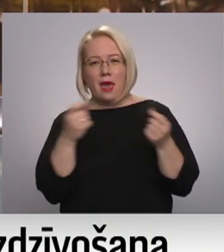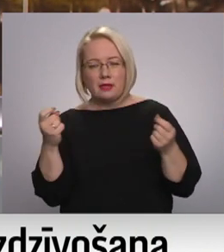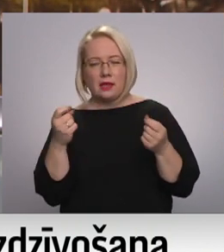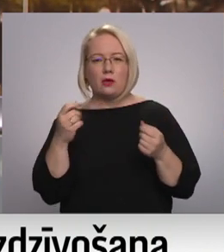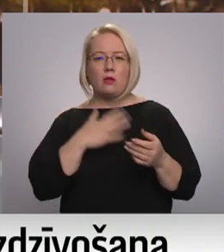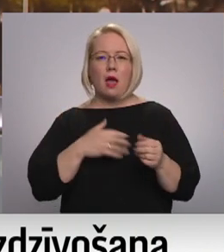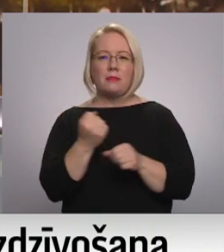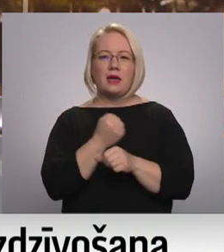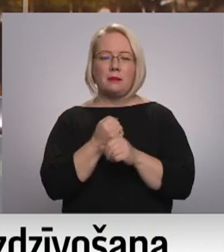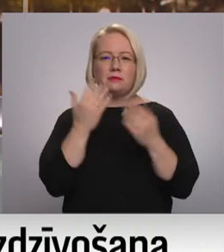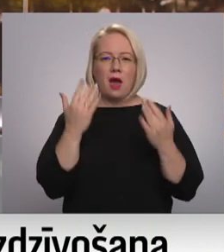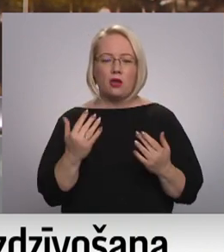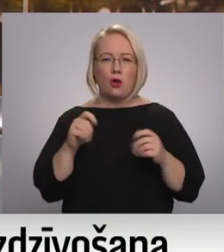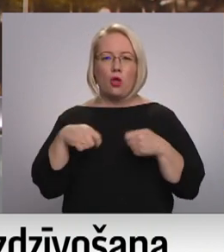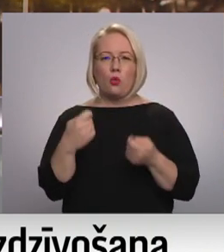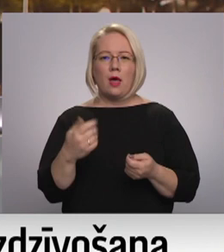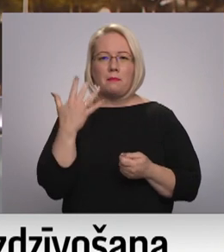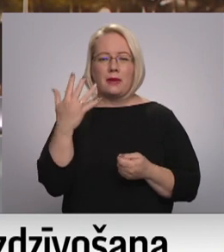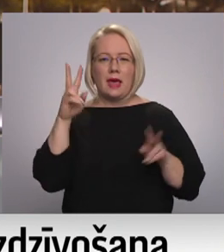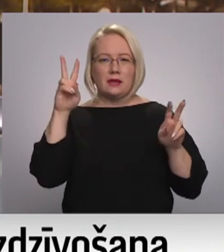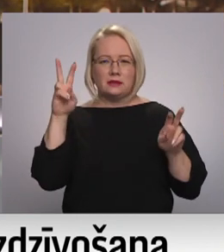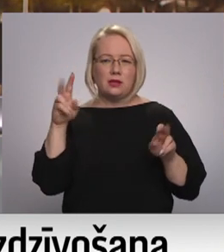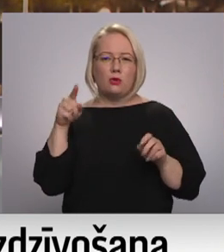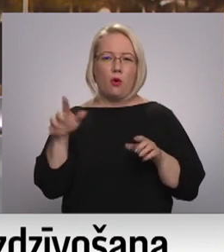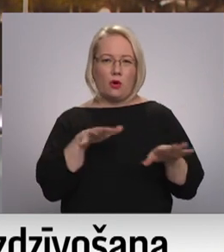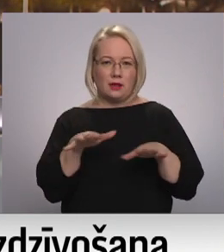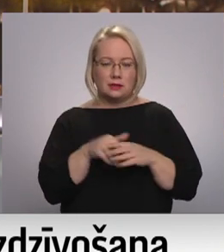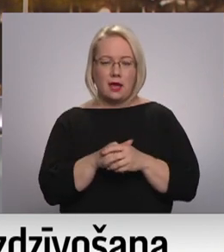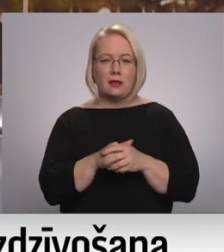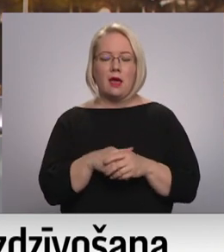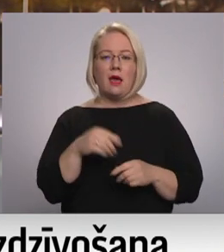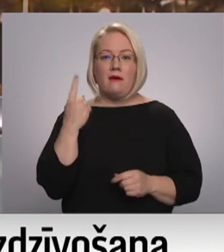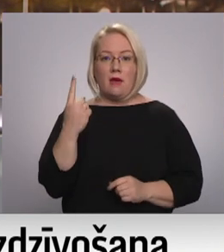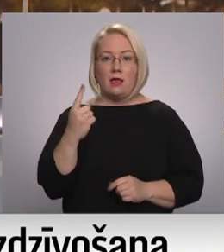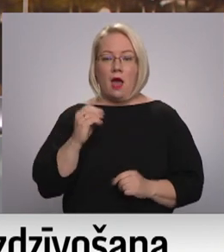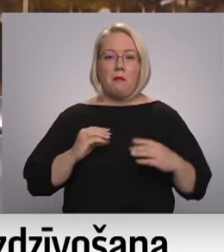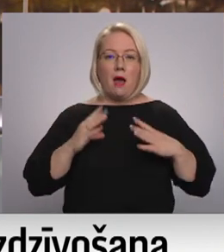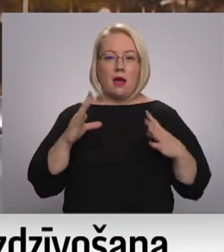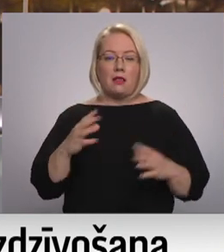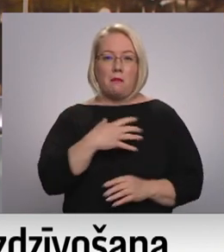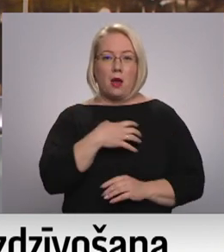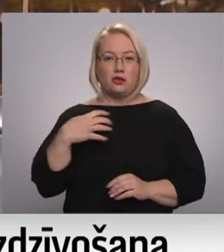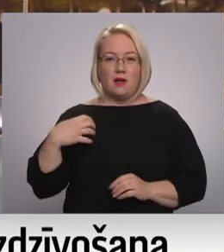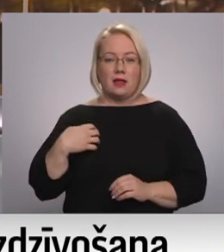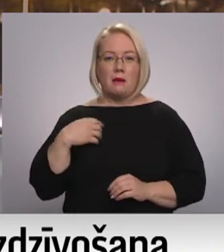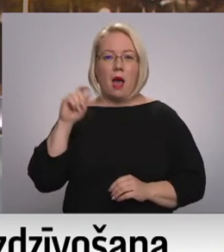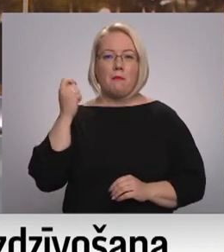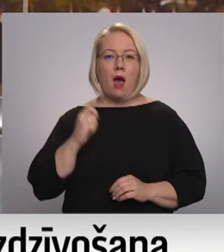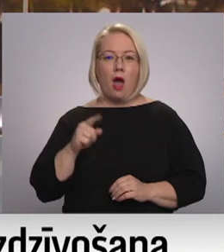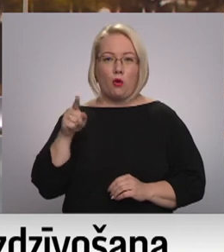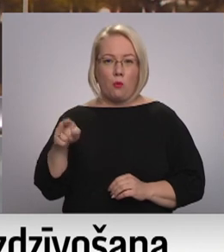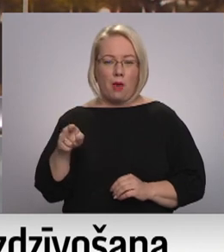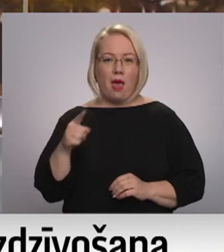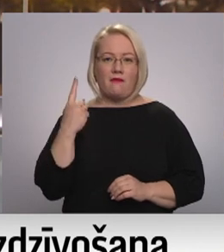ar Latvijas radio. Par mājokļu pielāgošanu 10-gadīgajai Karlei, vienā no Latvijas bagātākajām pašvaldībām Mārupē, stāsta